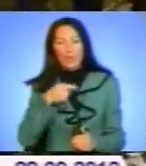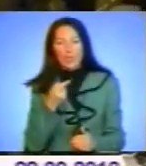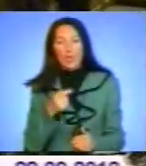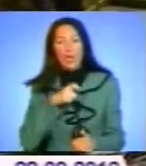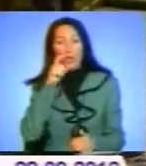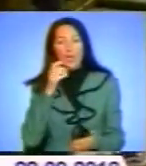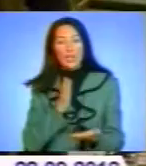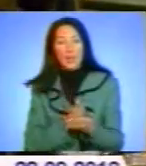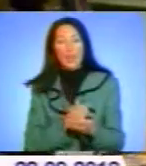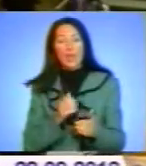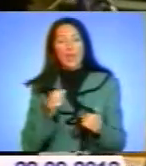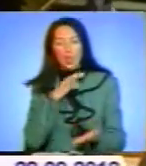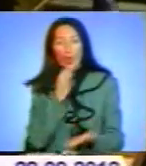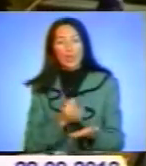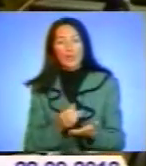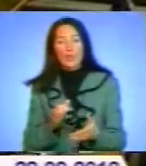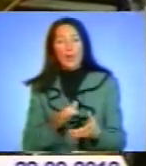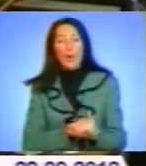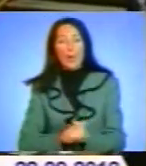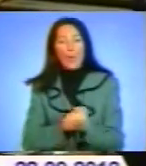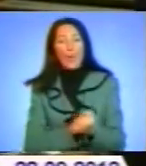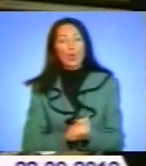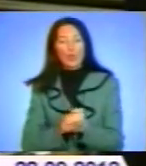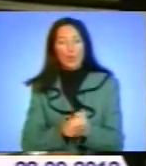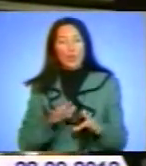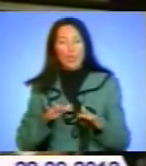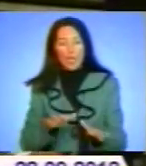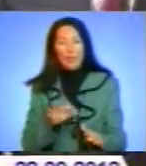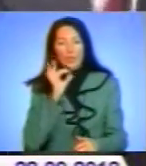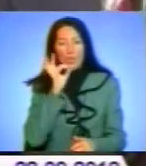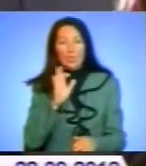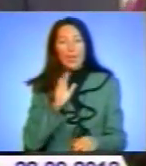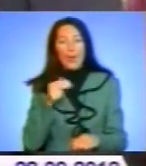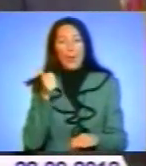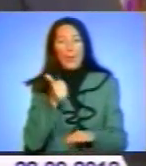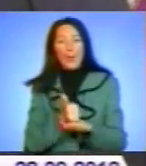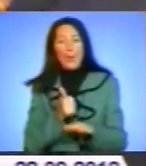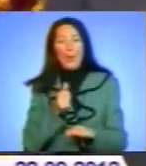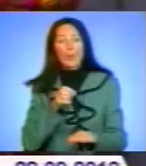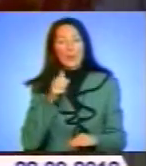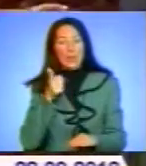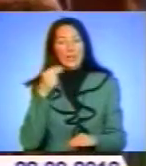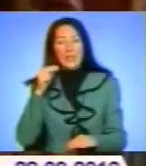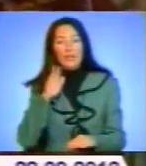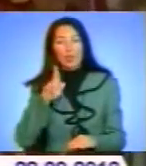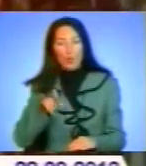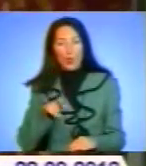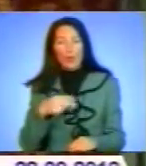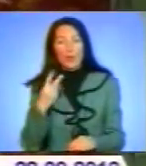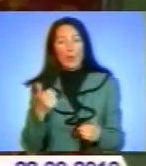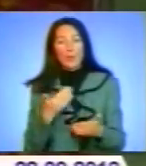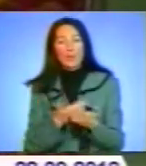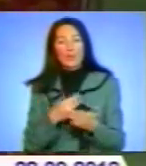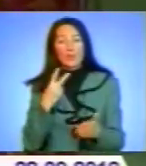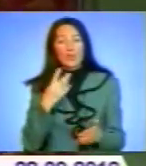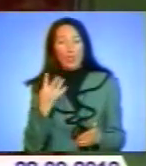гідний досвід миротворчої діяльності, наголосив під час свого виступу президент Віктор Янукович. За 20 років роботи близько 34 тисяч українських